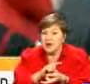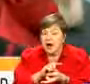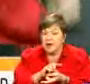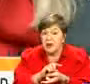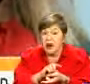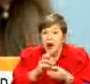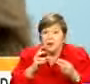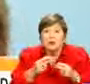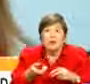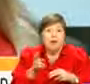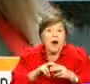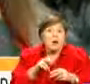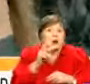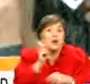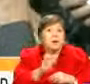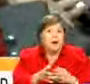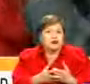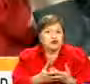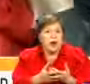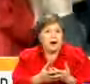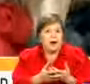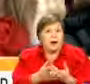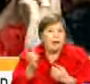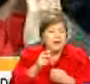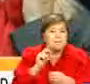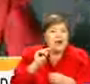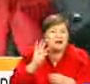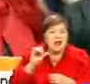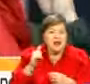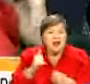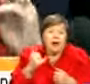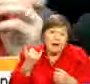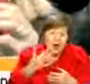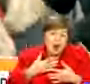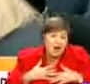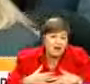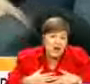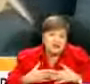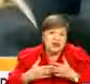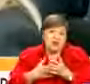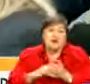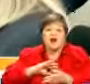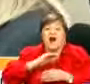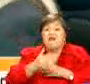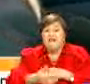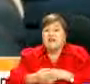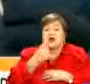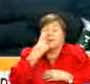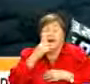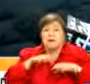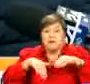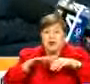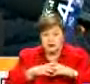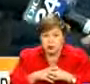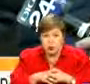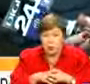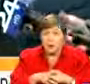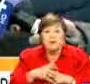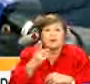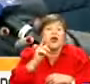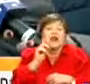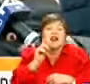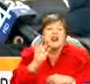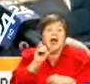Sunt mai mulți lideri ai Partidului Social Democrat care și-ar dori această funcție de vicepremier. Vorbim în primul rând despre